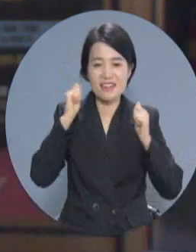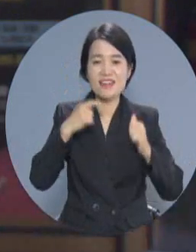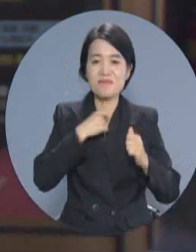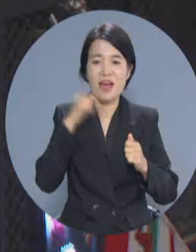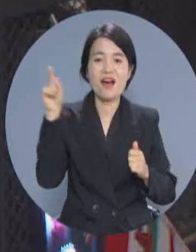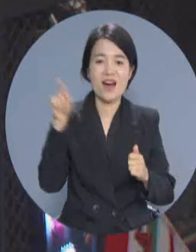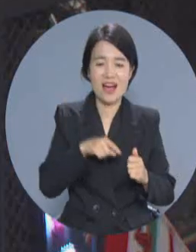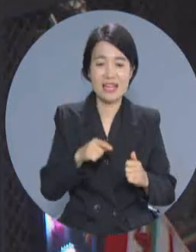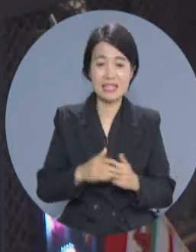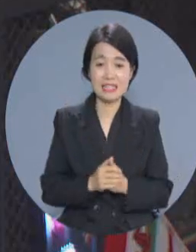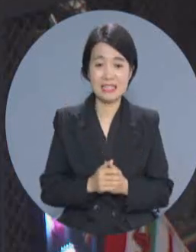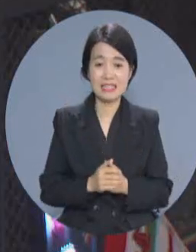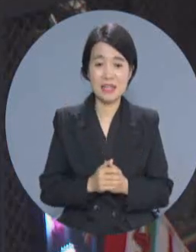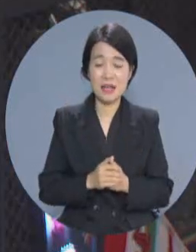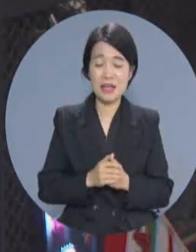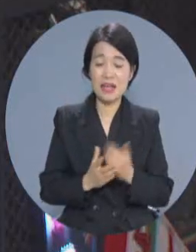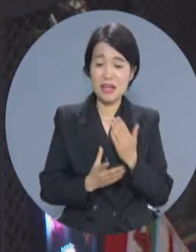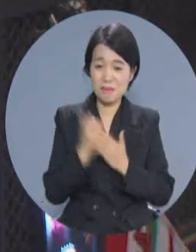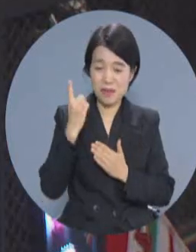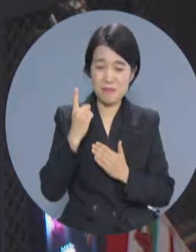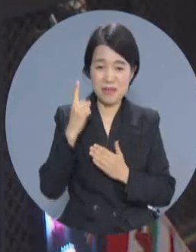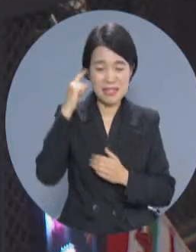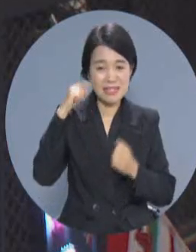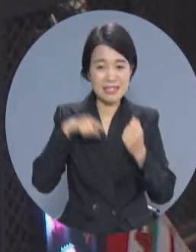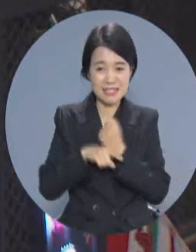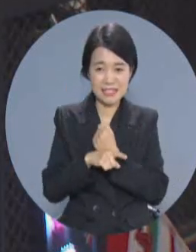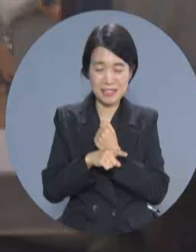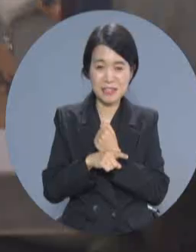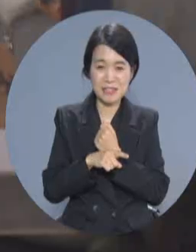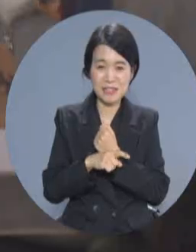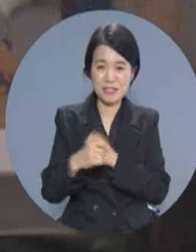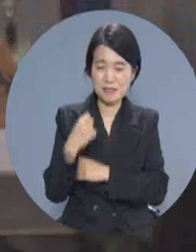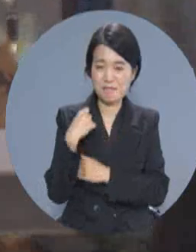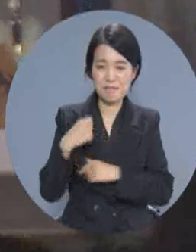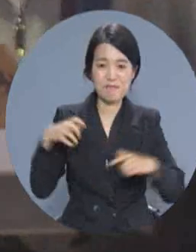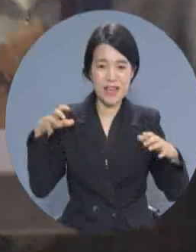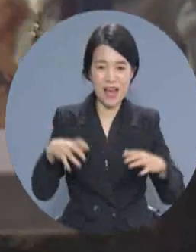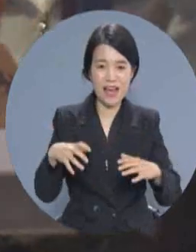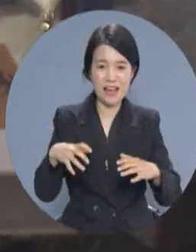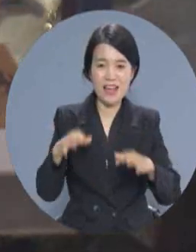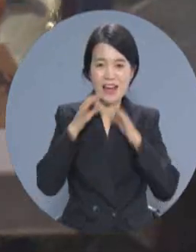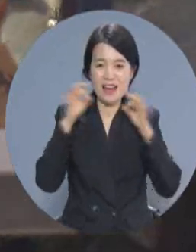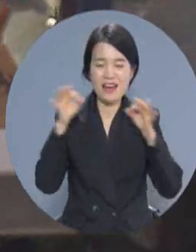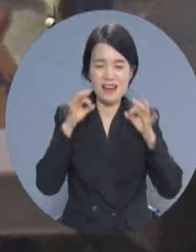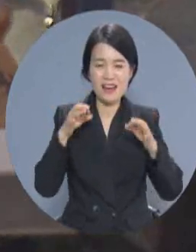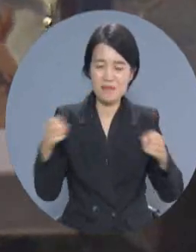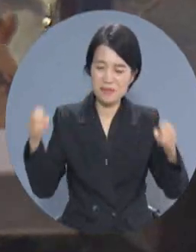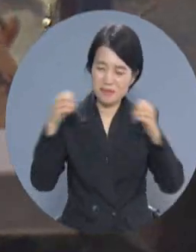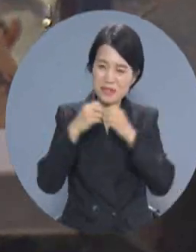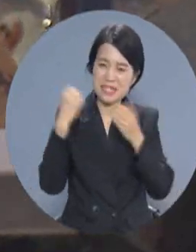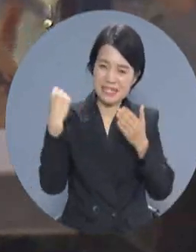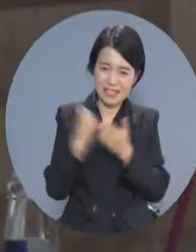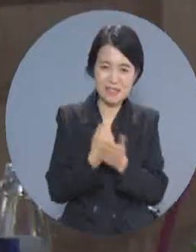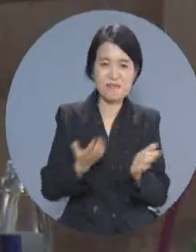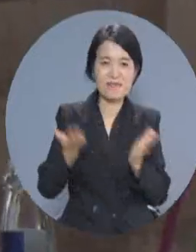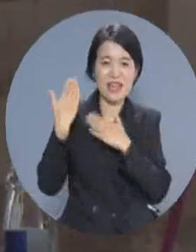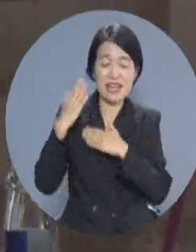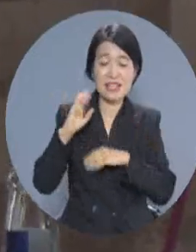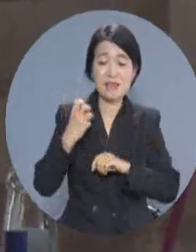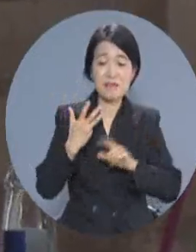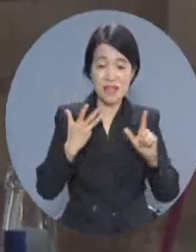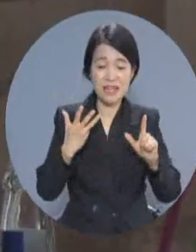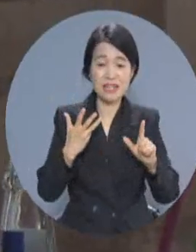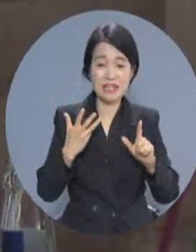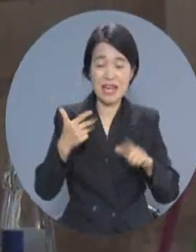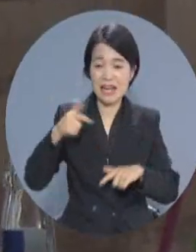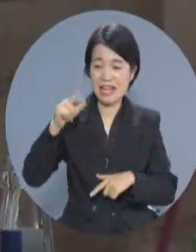나왔습니다. 한마음 한뜻으로 대한민국을 외친 붉은 악마들. 무승부의 아쉬움을 뒤로하고 오는